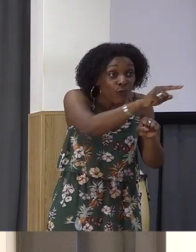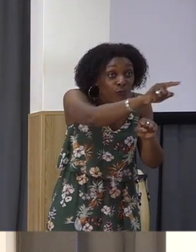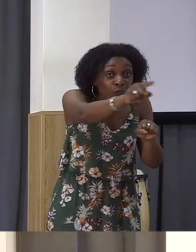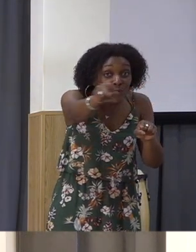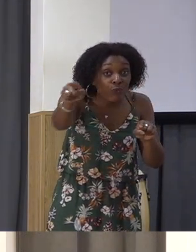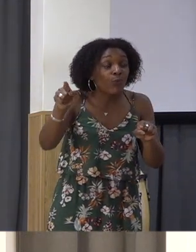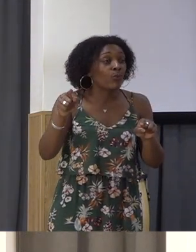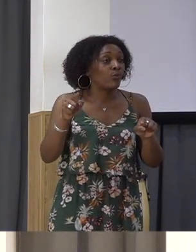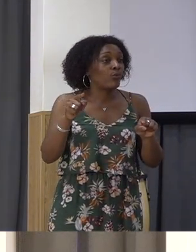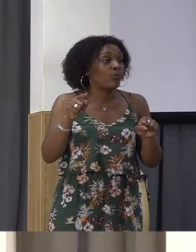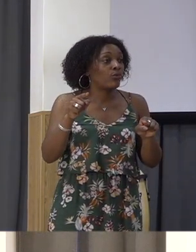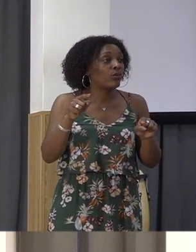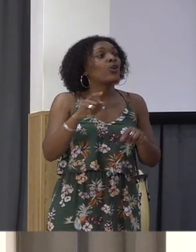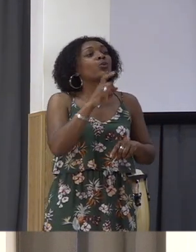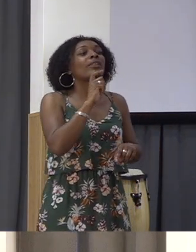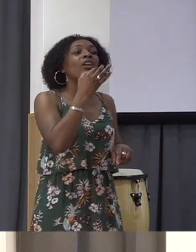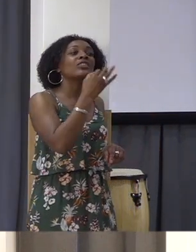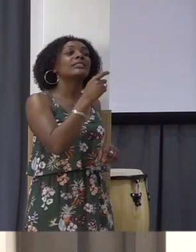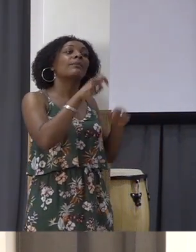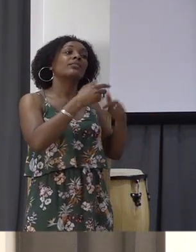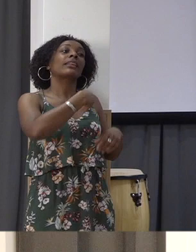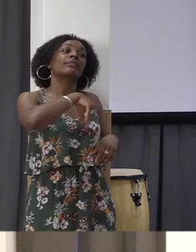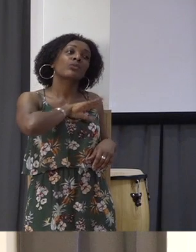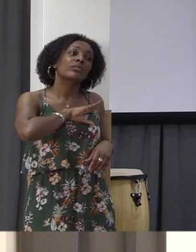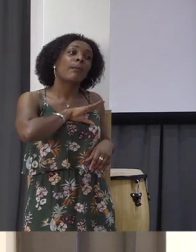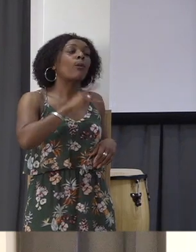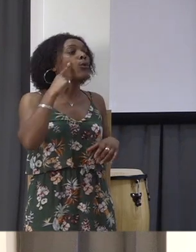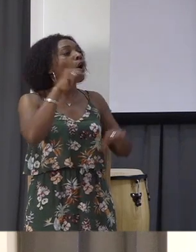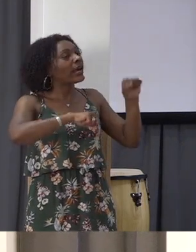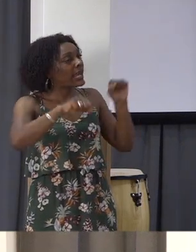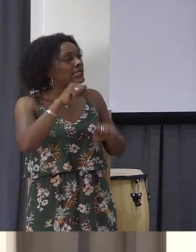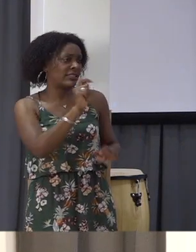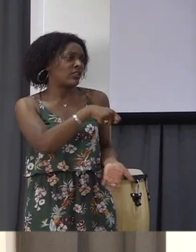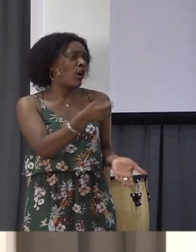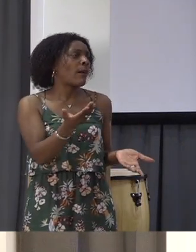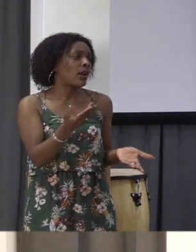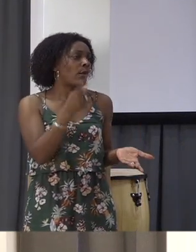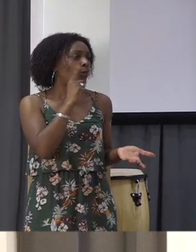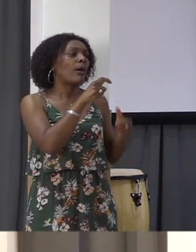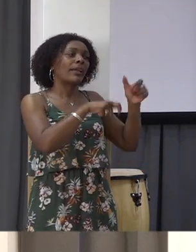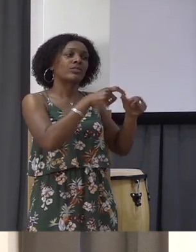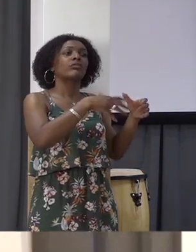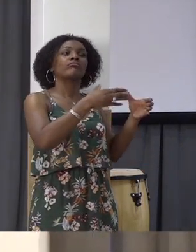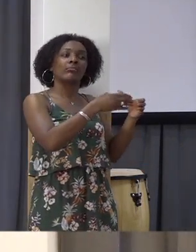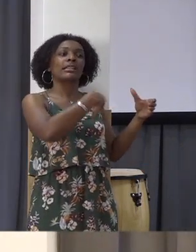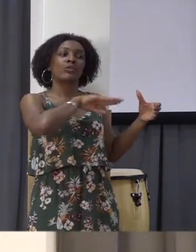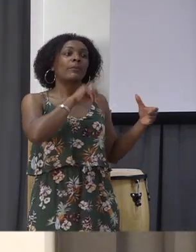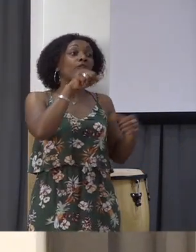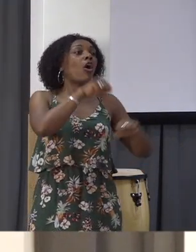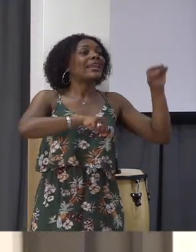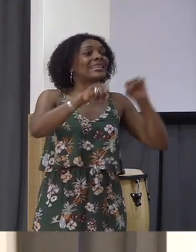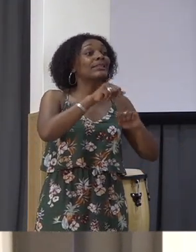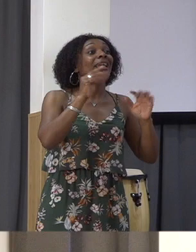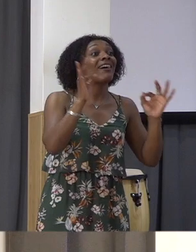Tout à l'heure, je parlais des responsables parce que je pense que ceux qui sont responsables ont la responsabilité d'organiser les choses. Mais là, chacun doit prendre